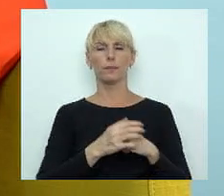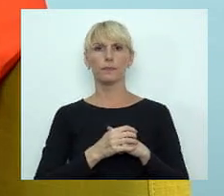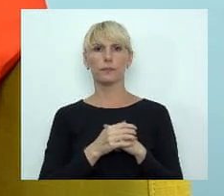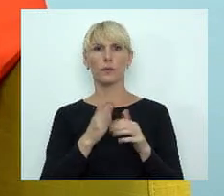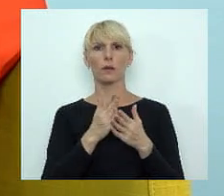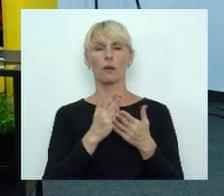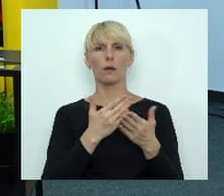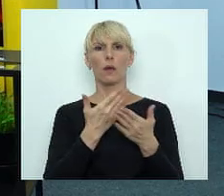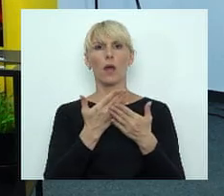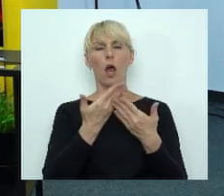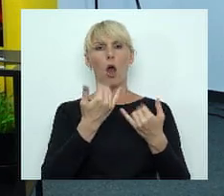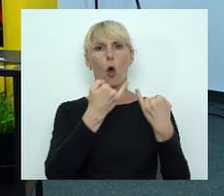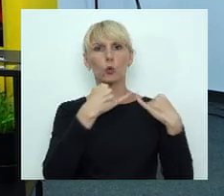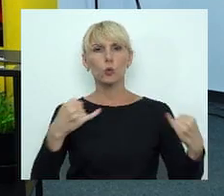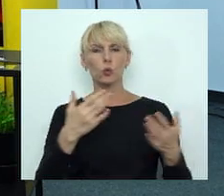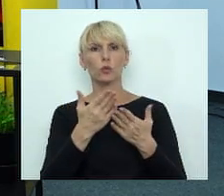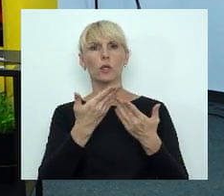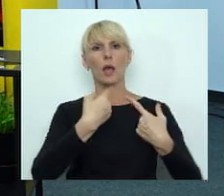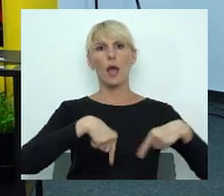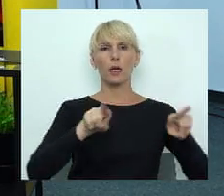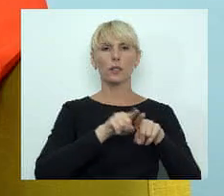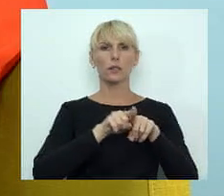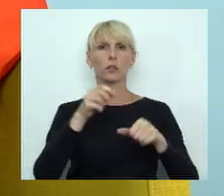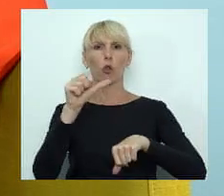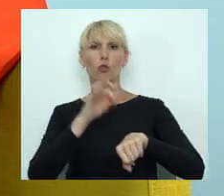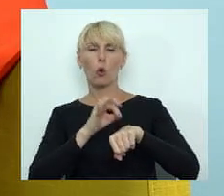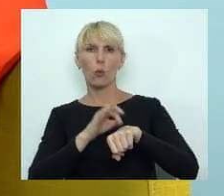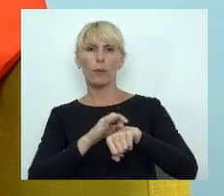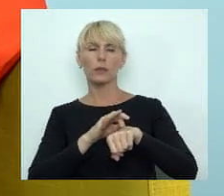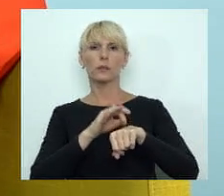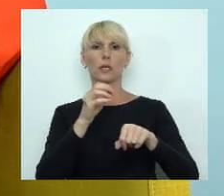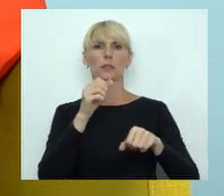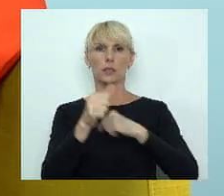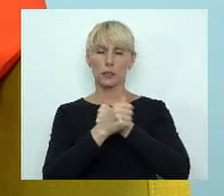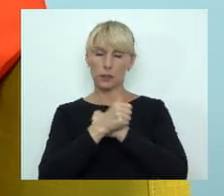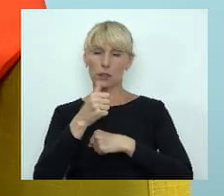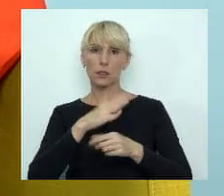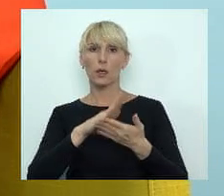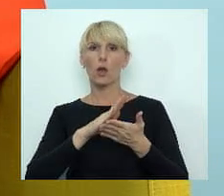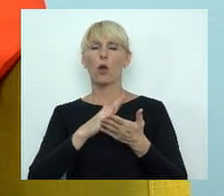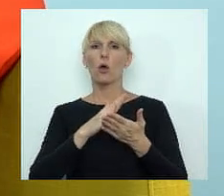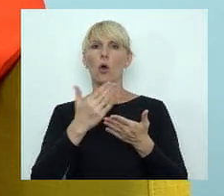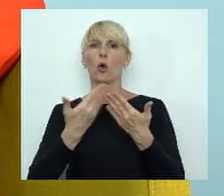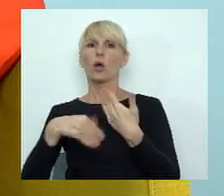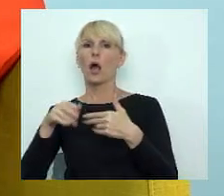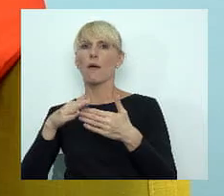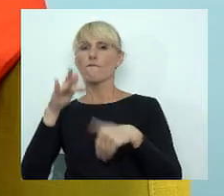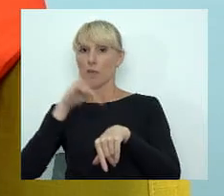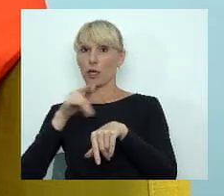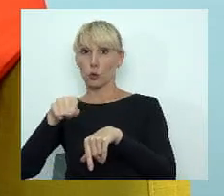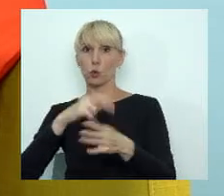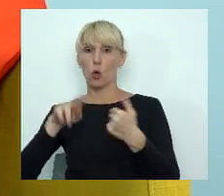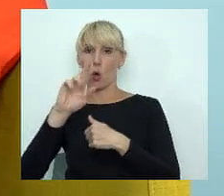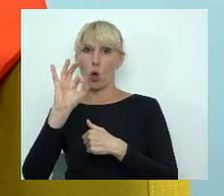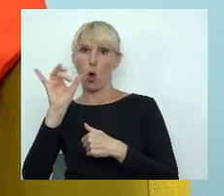jak odróżnić realizację dostępu do dokumentacji medycznej od realizacji uprawnień wynikających z rozporządzenia,